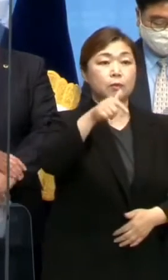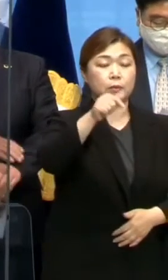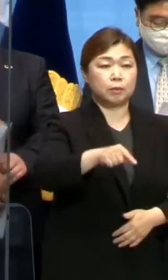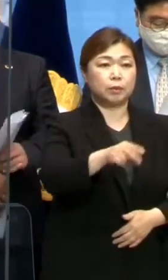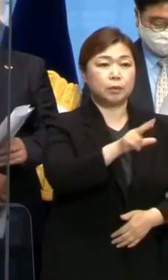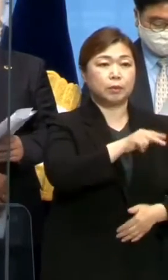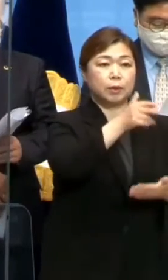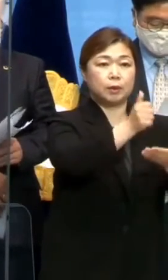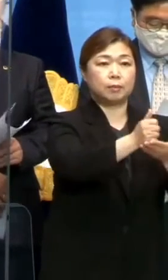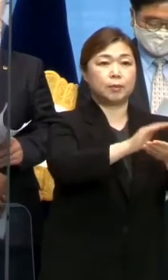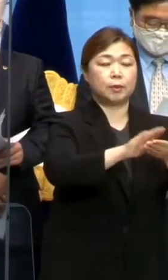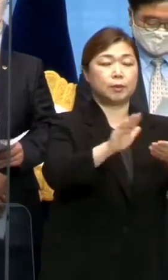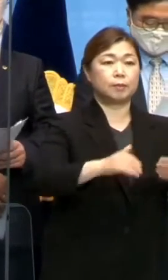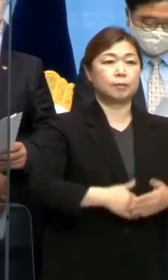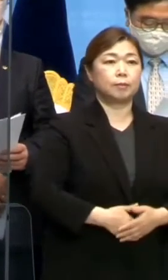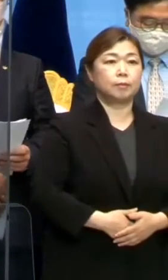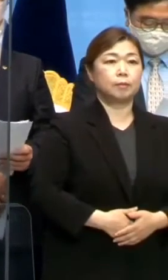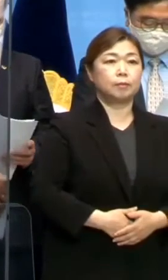해주셨습니다